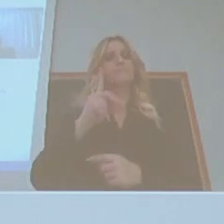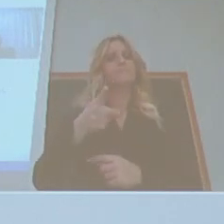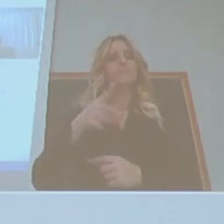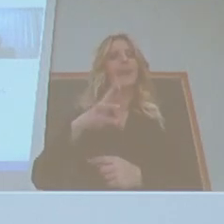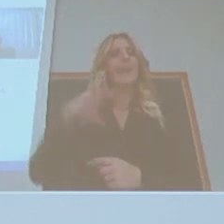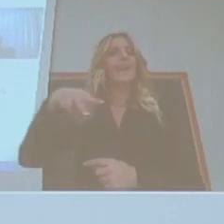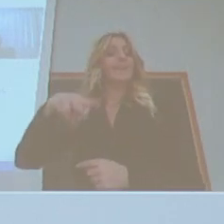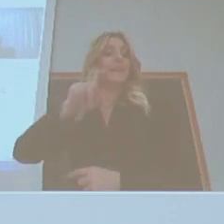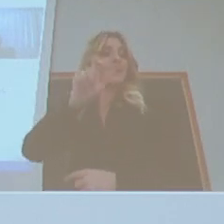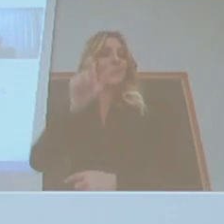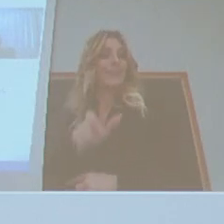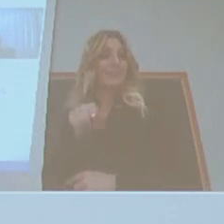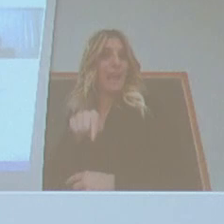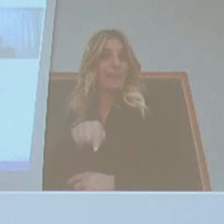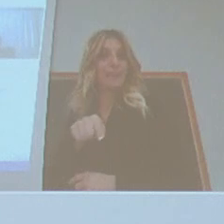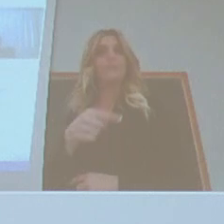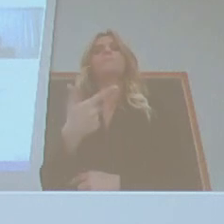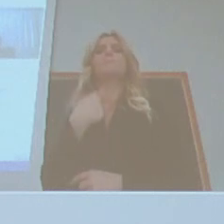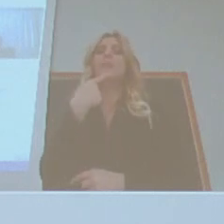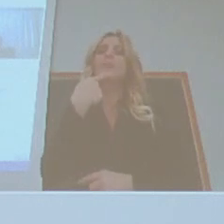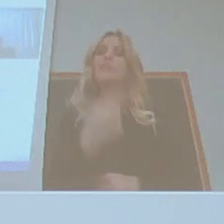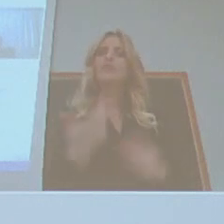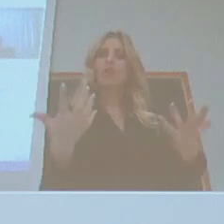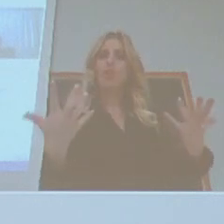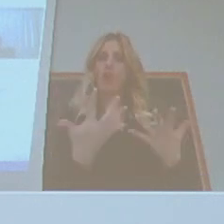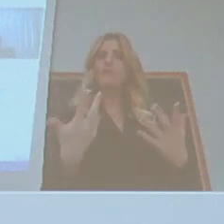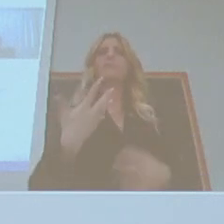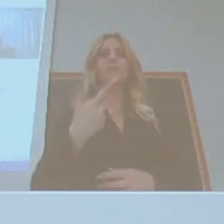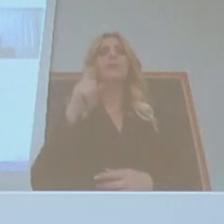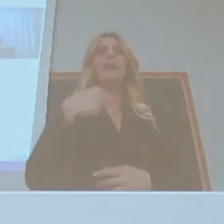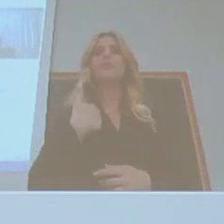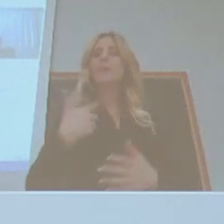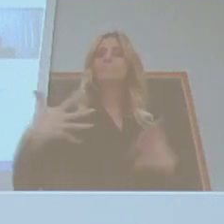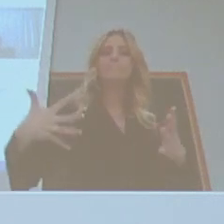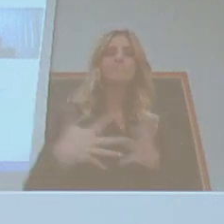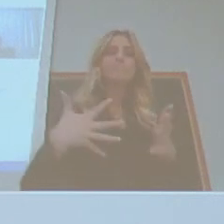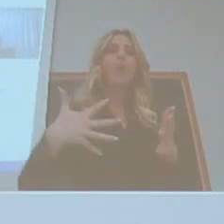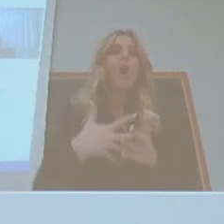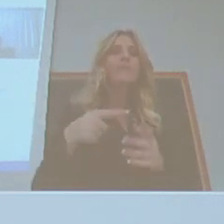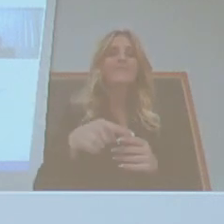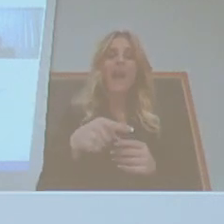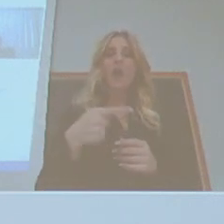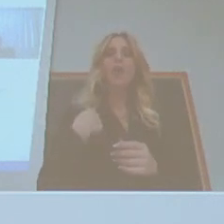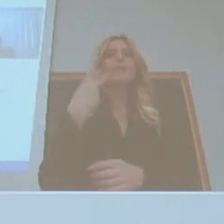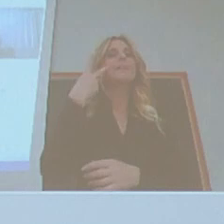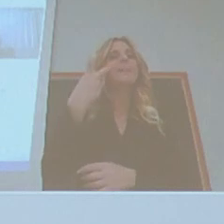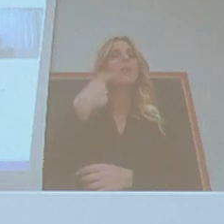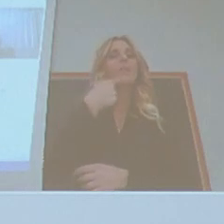ci dà anche notizia su quelli che sono i principali ostacoli riscontrati dalle